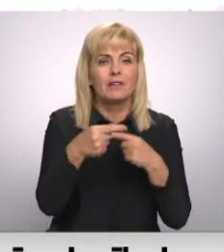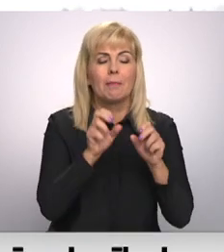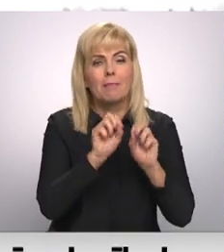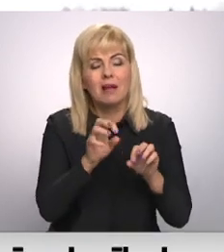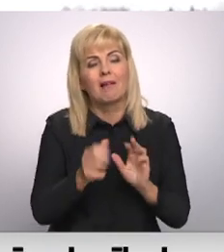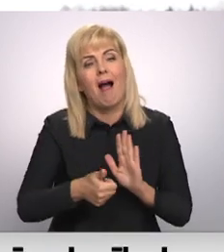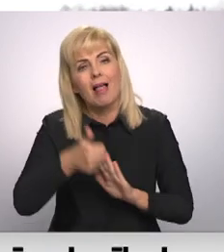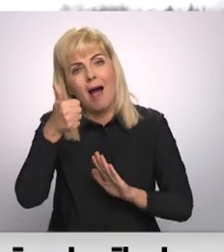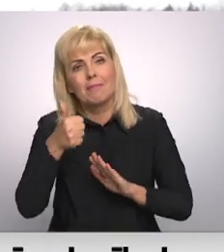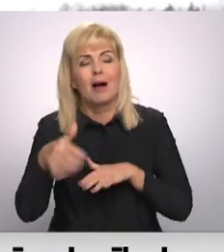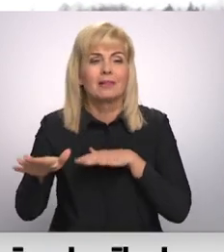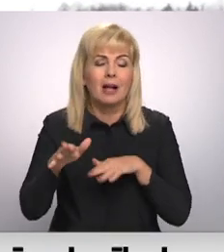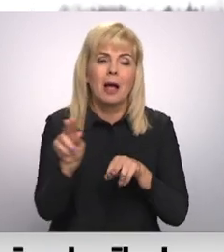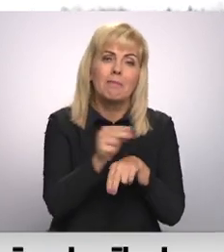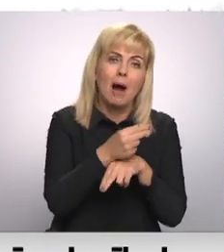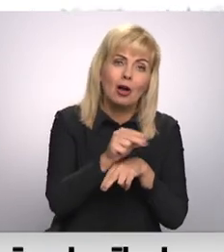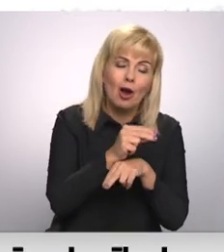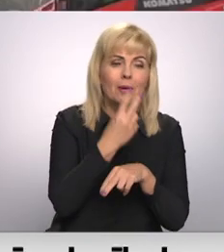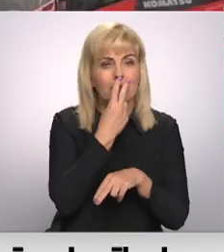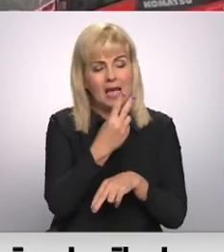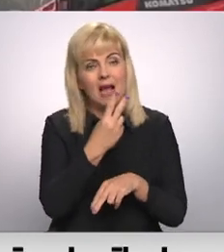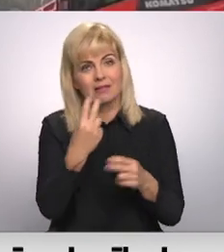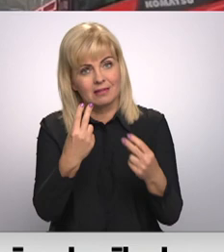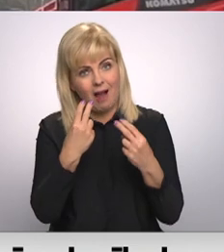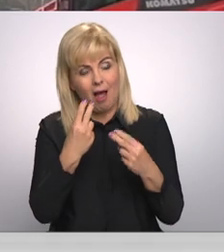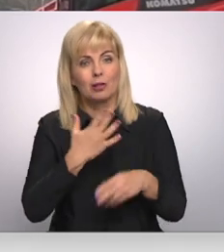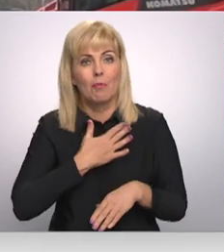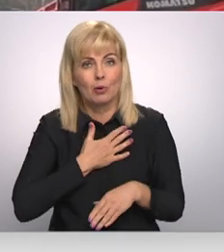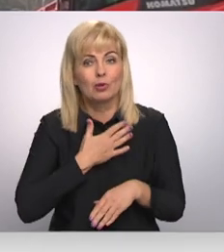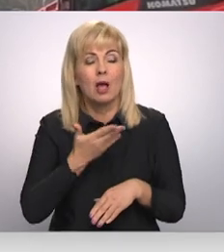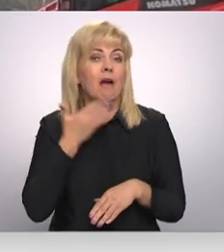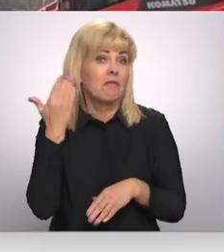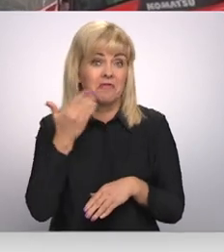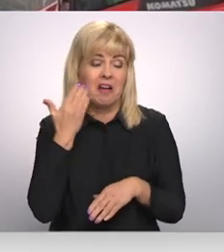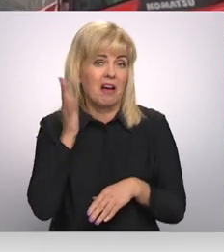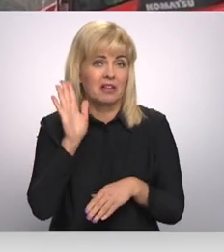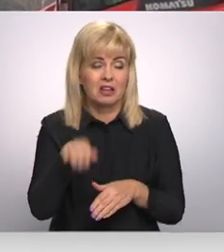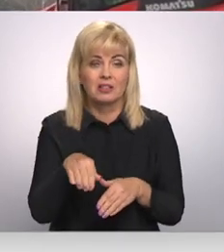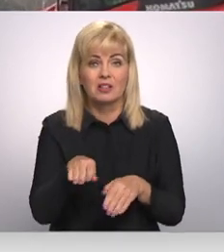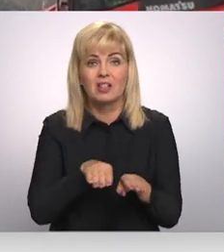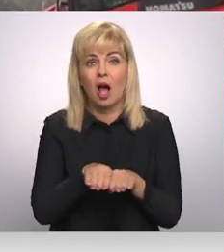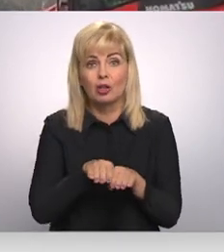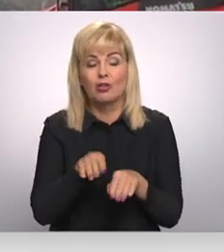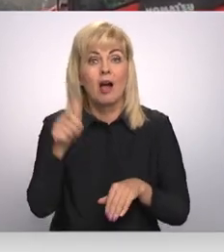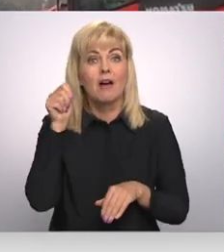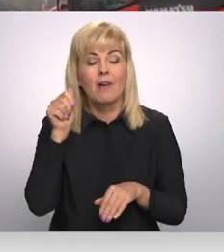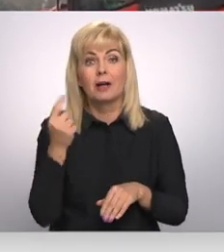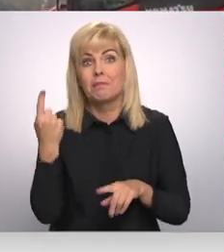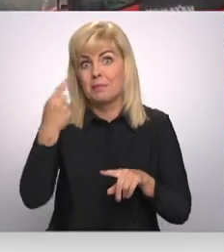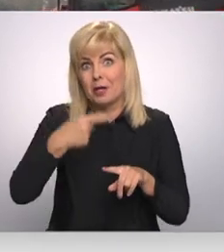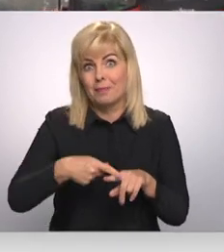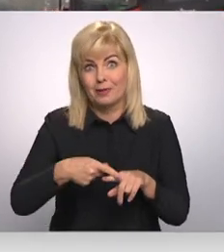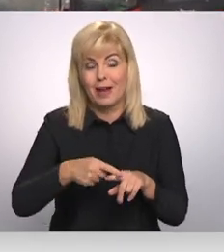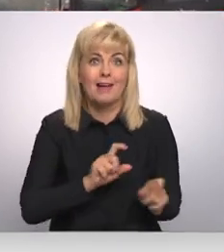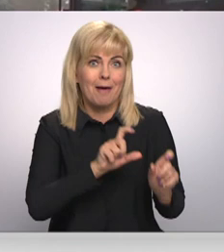labāk darīt un pakoriģē un pieskata mūsu. Man šķiet tas ir viegli, samērā viegli, jo man vakar pašam ir pirmā reize, kas piesaistos